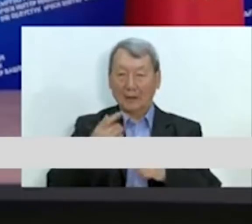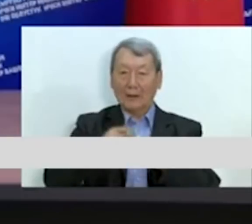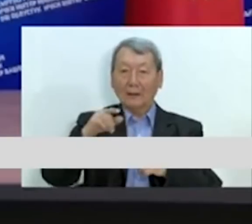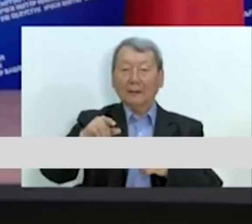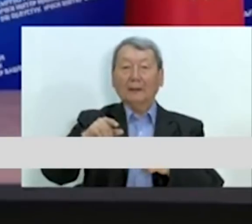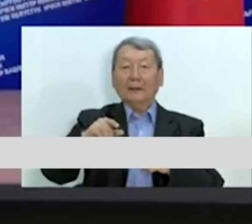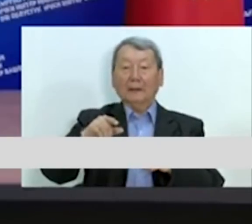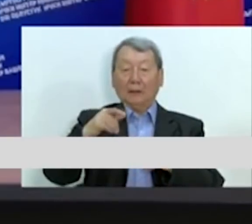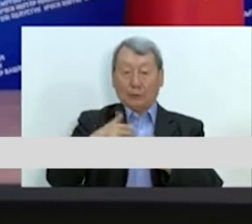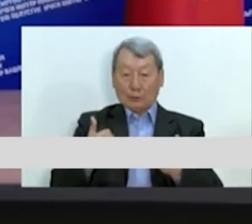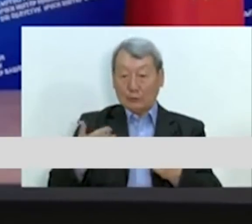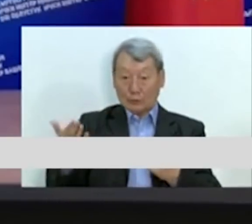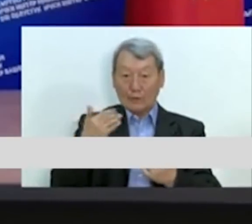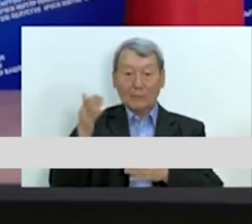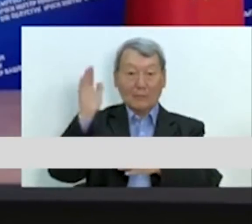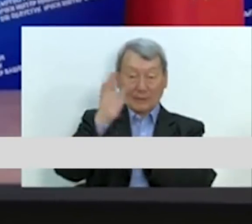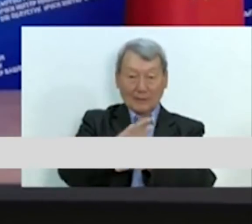Ошондуктан биз бул буйрукту